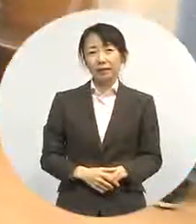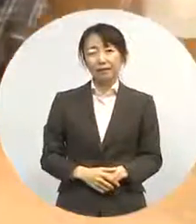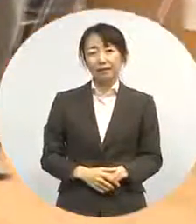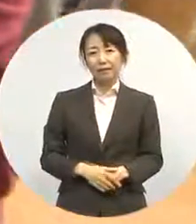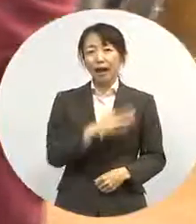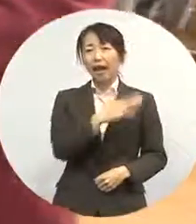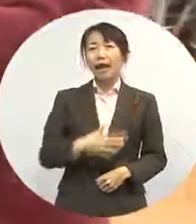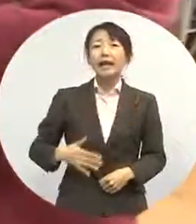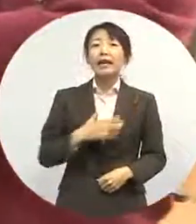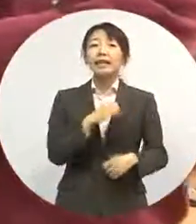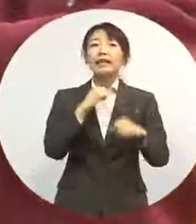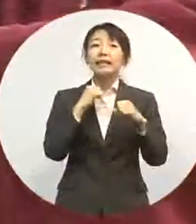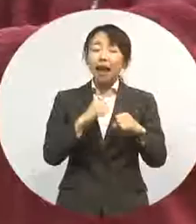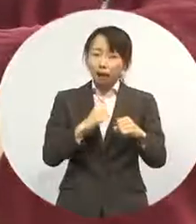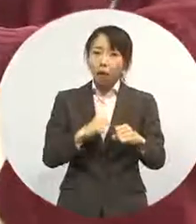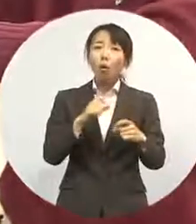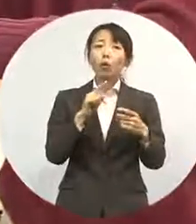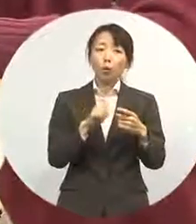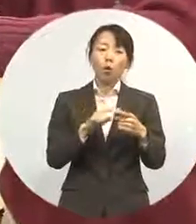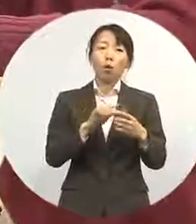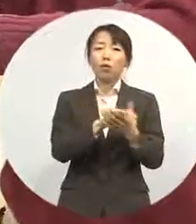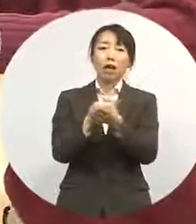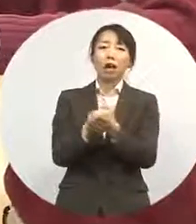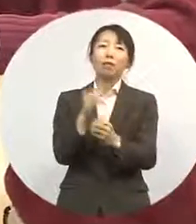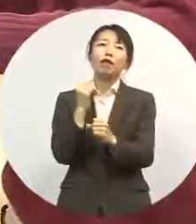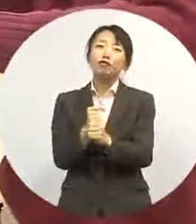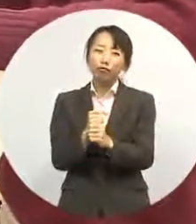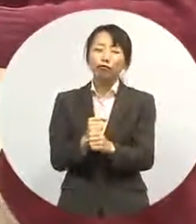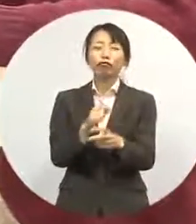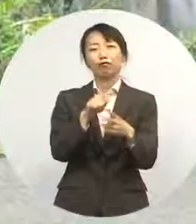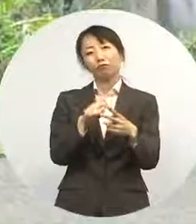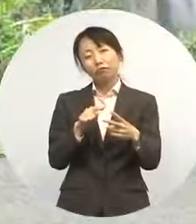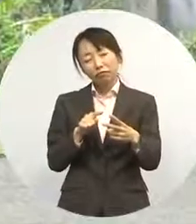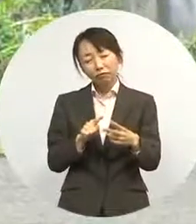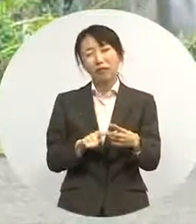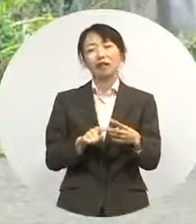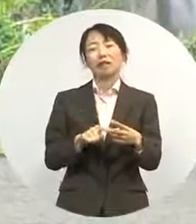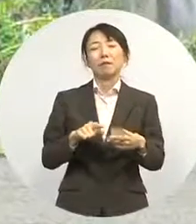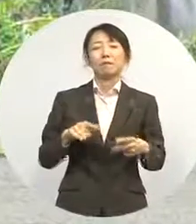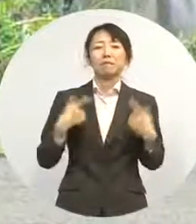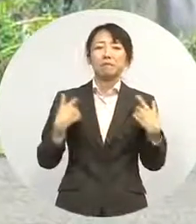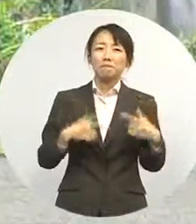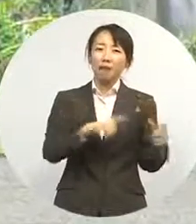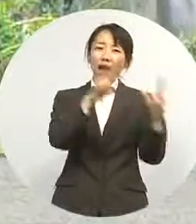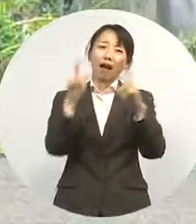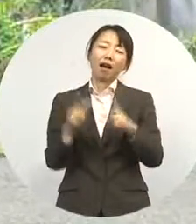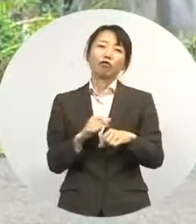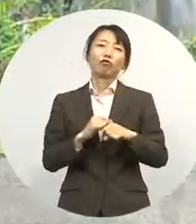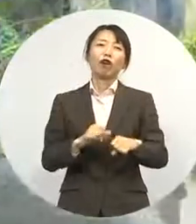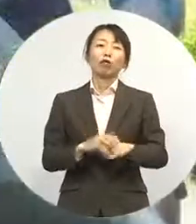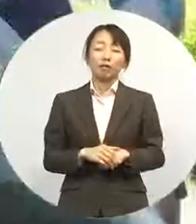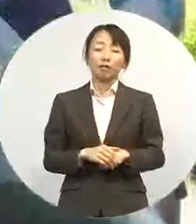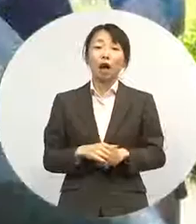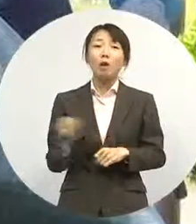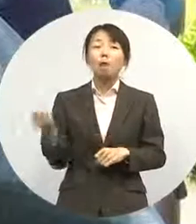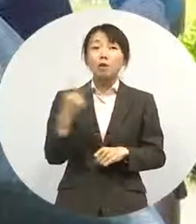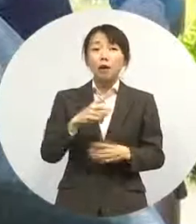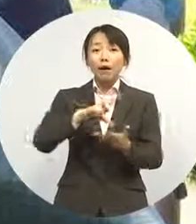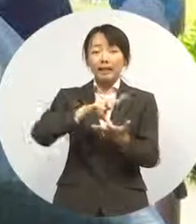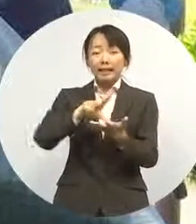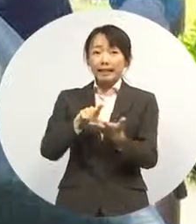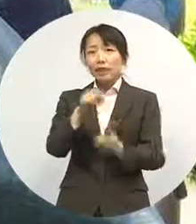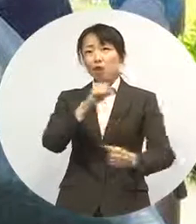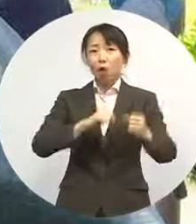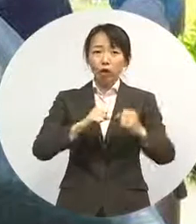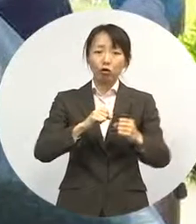健康と仲間づくりで充実した日々を過ごす皆さん、また老人クラブでは地域への活発